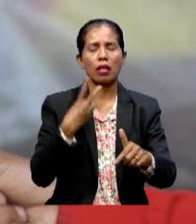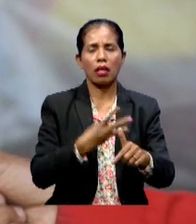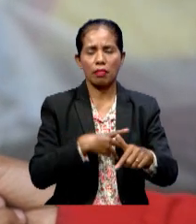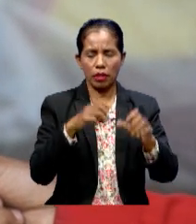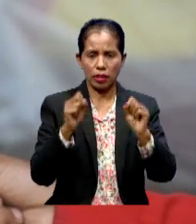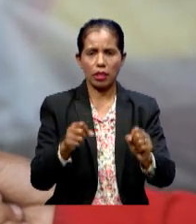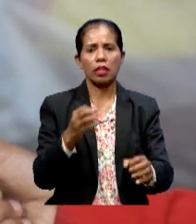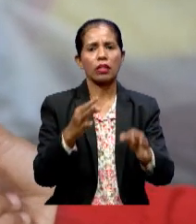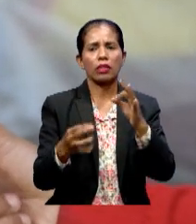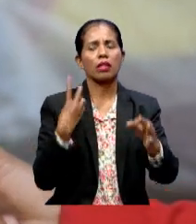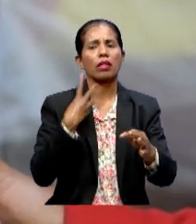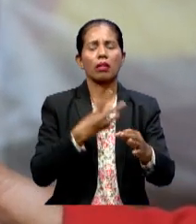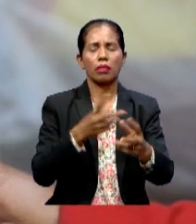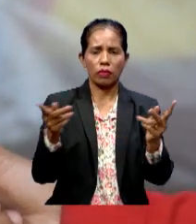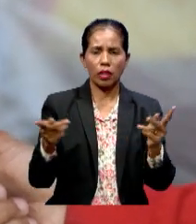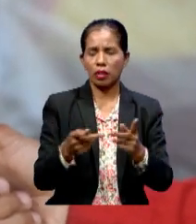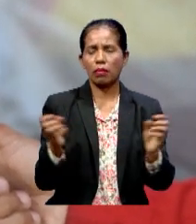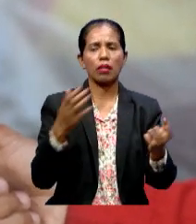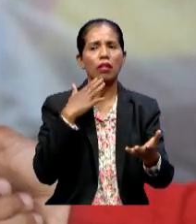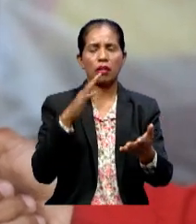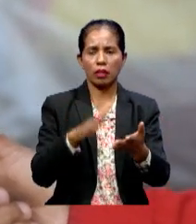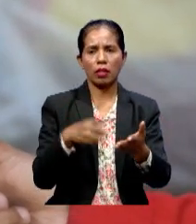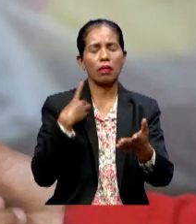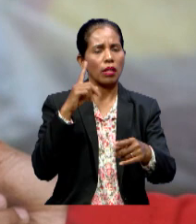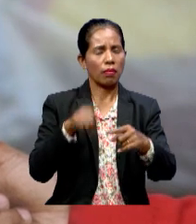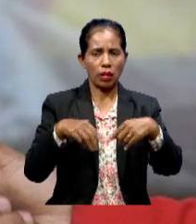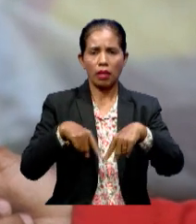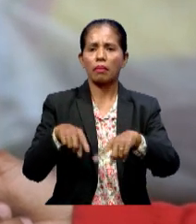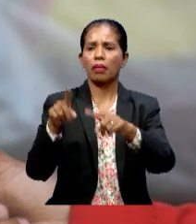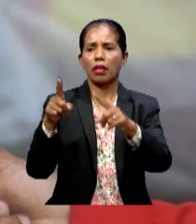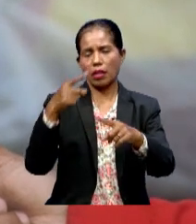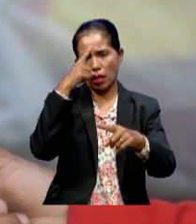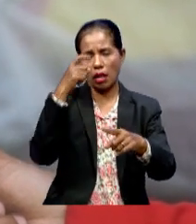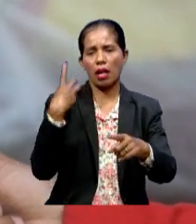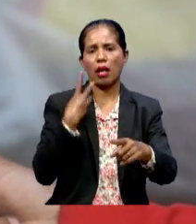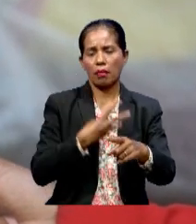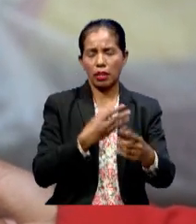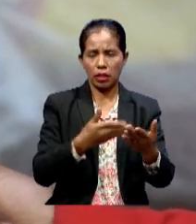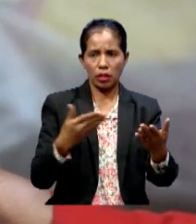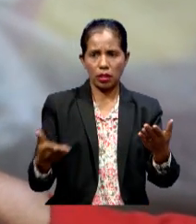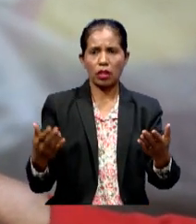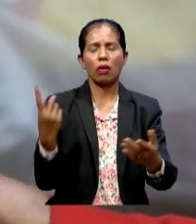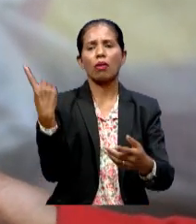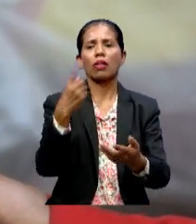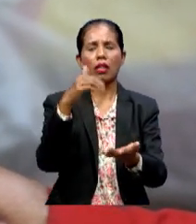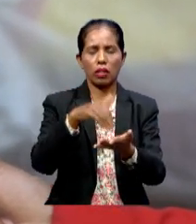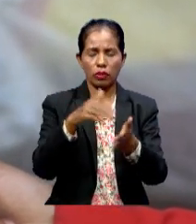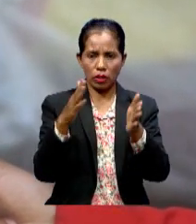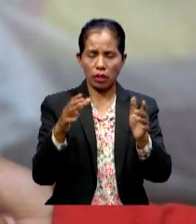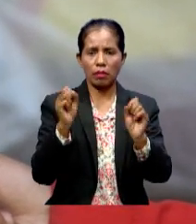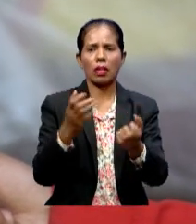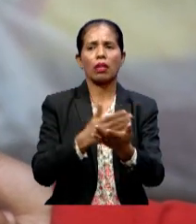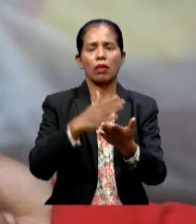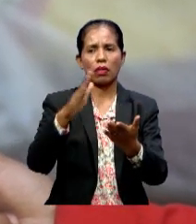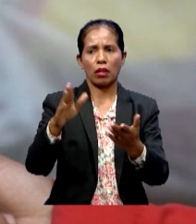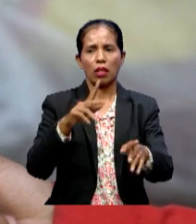ne se hansam fati ma ladia kame latur ame labe leba tamba ame amine sasa ida ne ne so istudanti diet mak bele hola ema